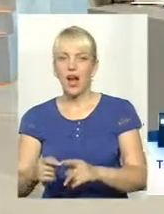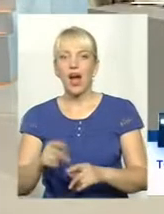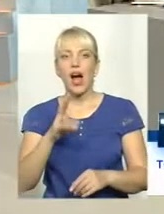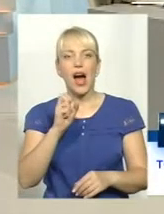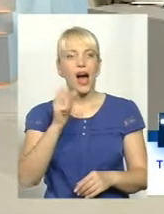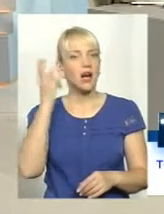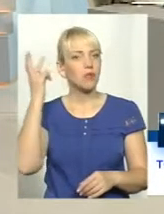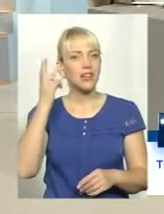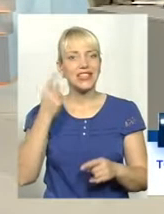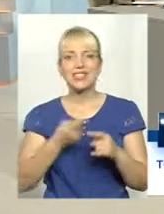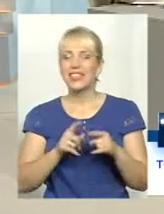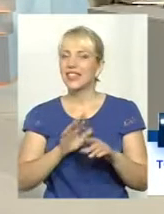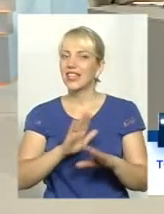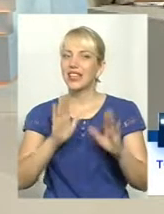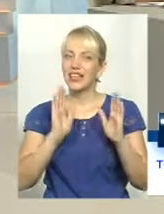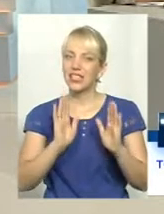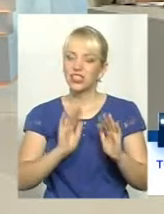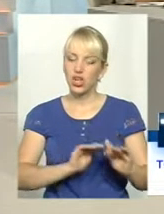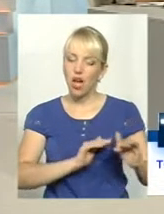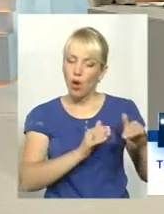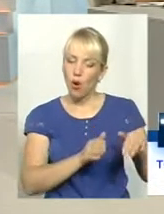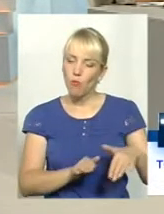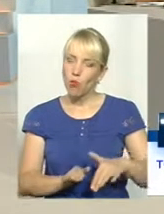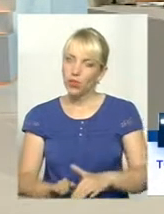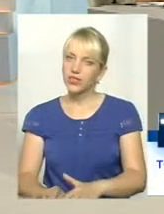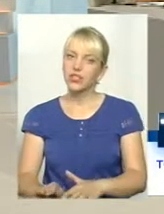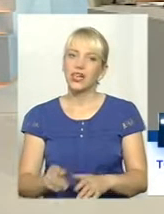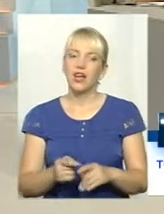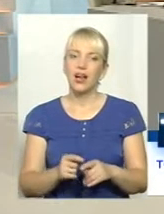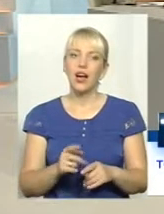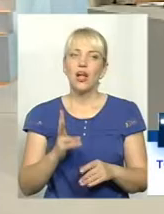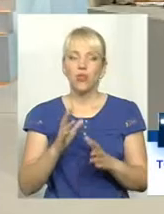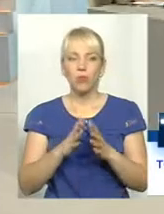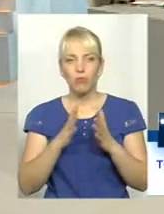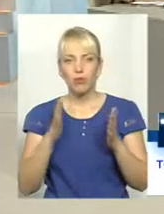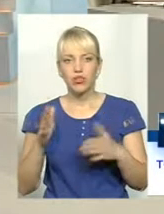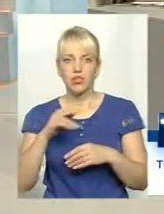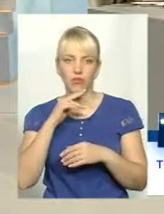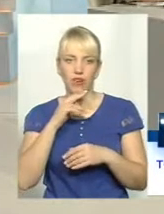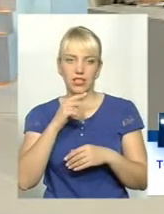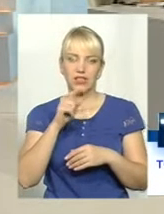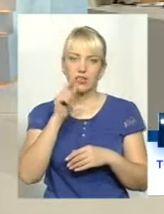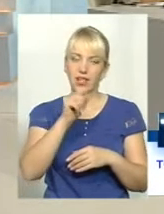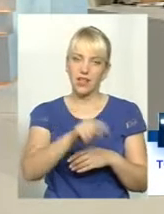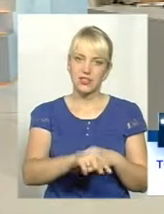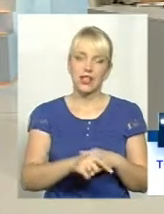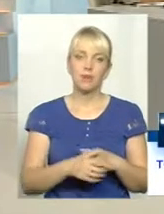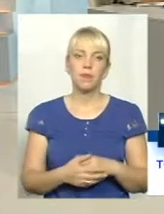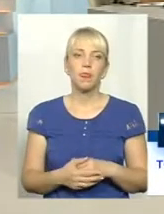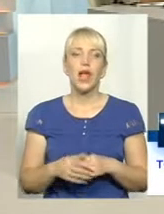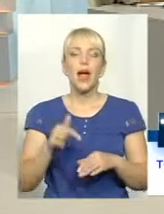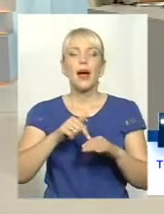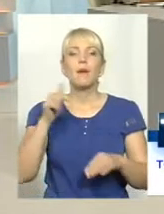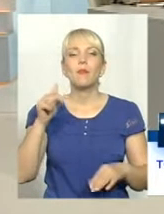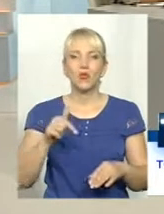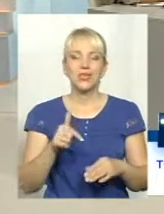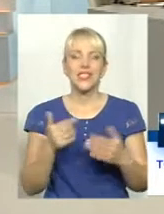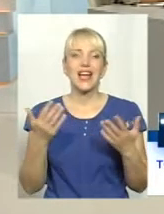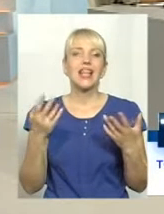відроджують українські традиції в Україні. Ну, маємо ще й Волинь, знову ж, так? Ми вже за звичкою Волинь, говоримо